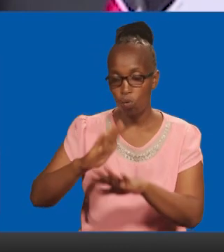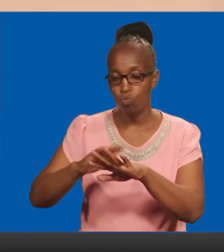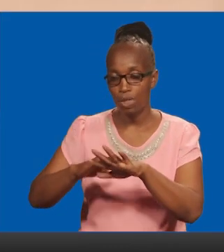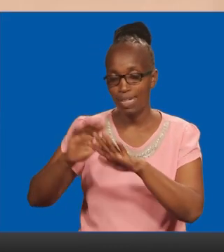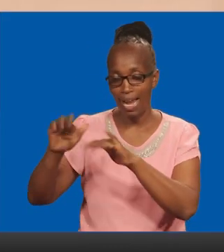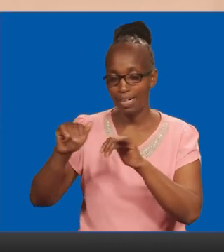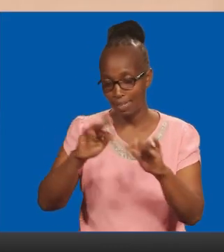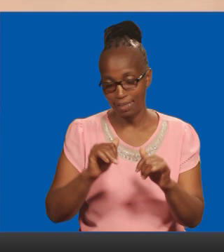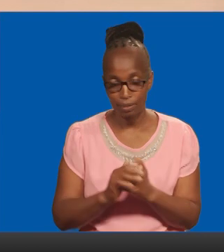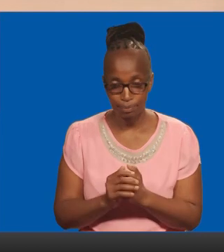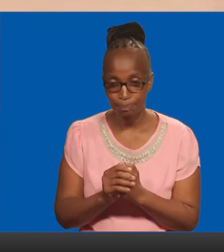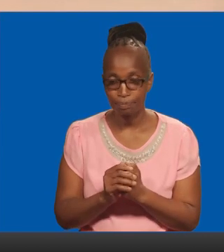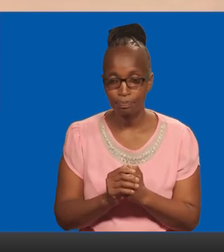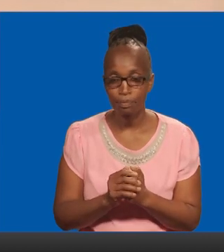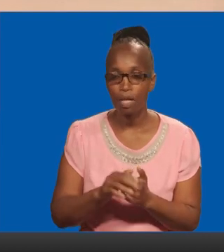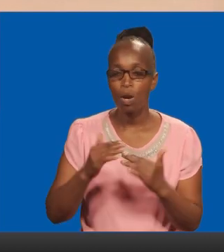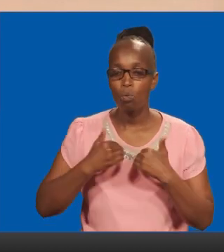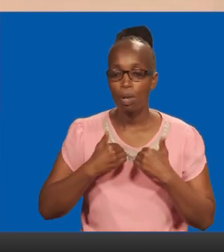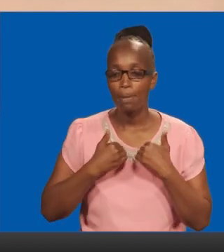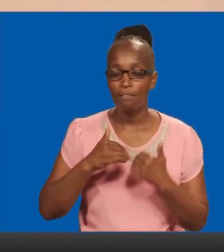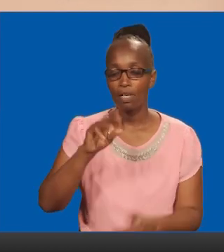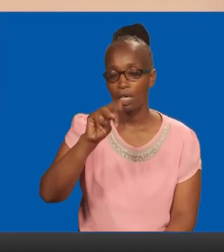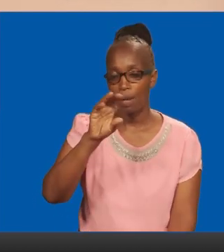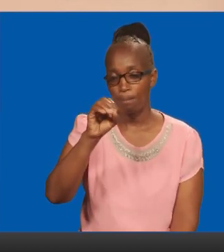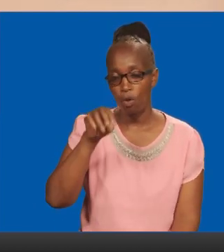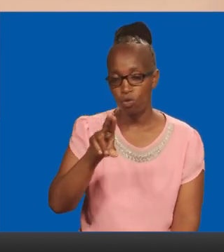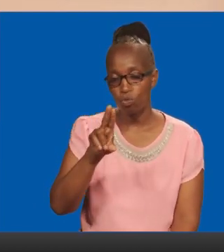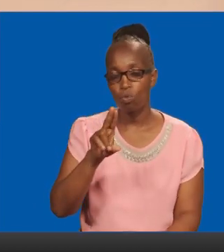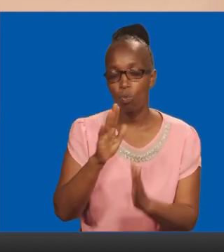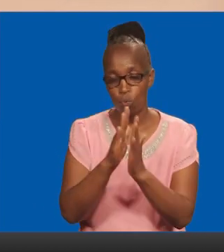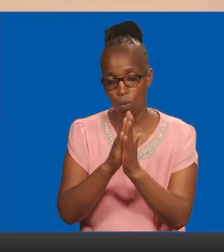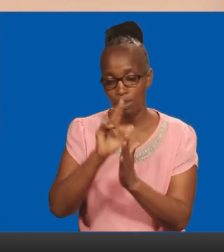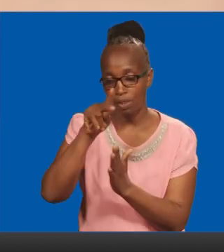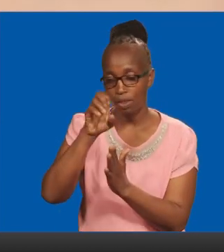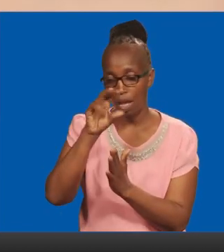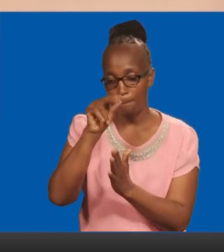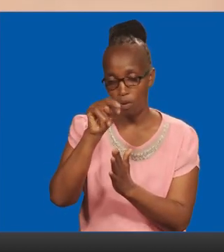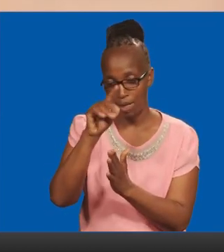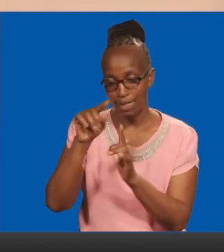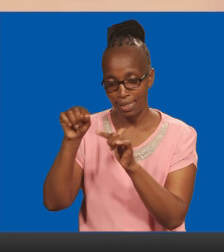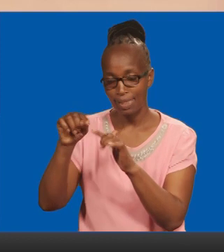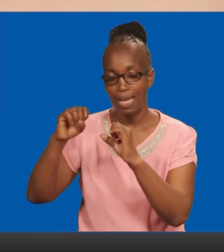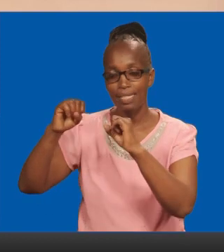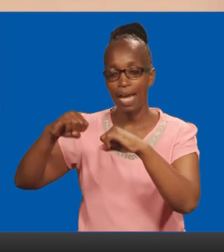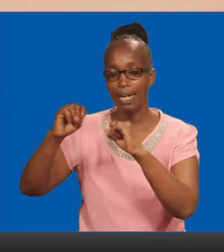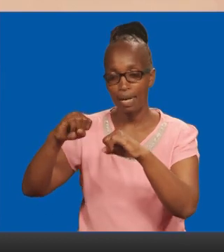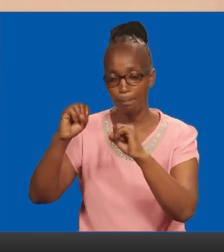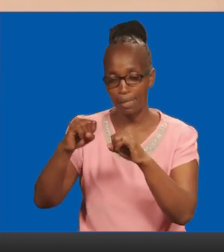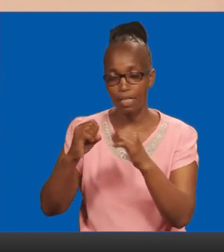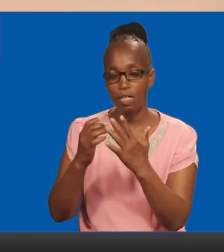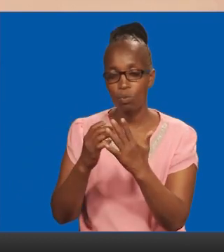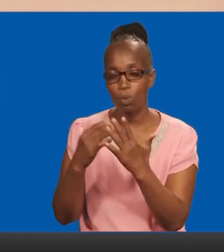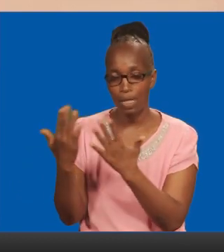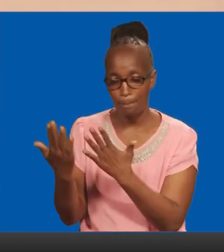ukulima. The MOU on agriculture cooperation and MOU on tax solidarity program.